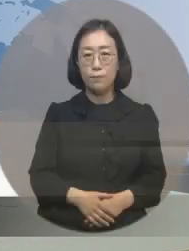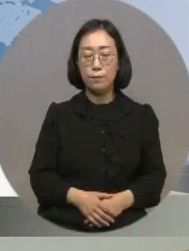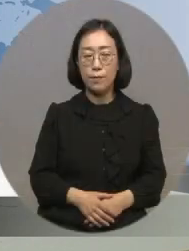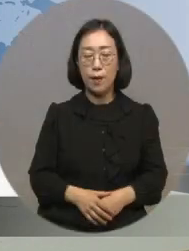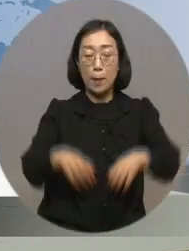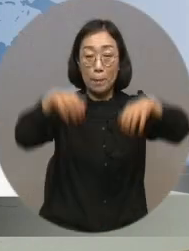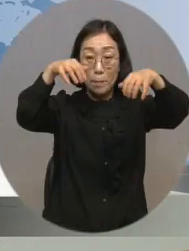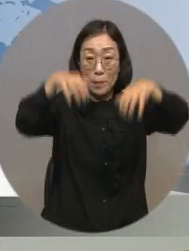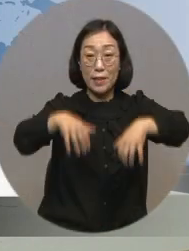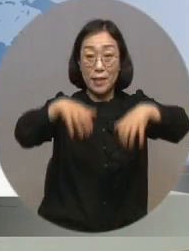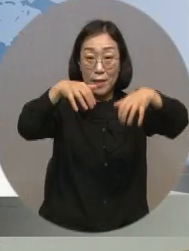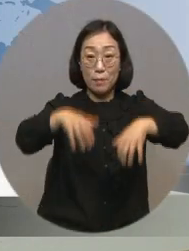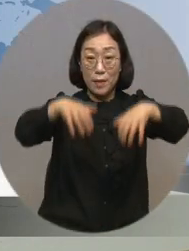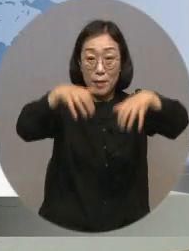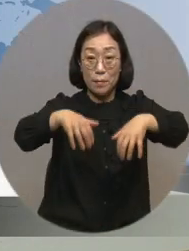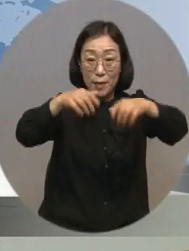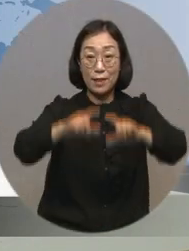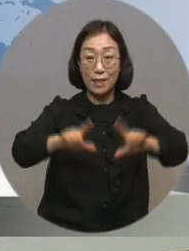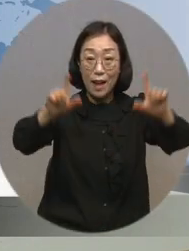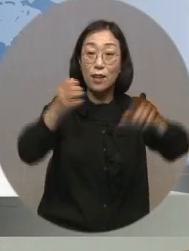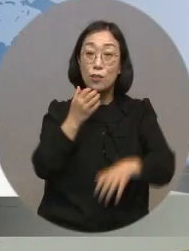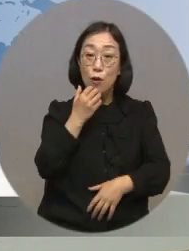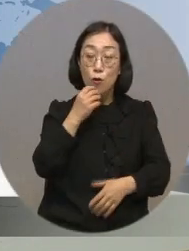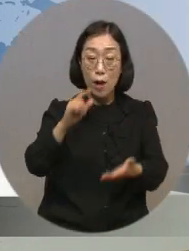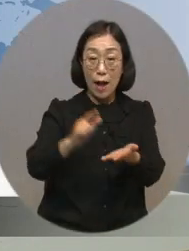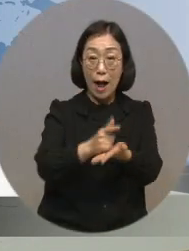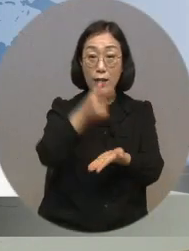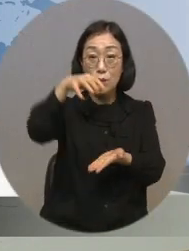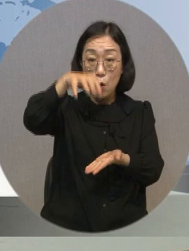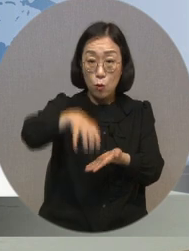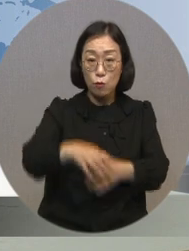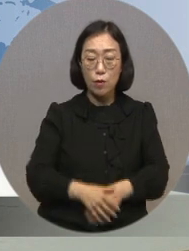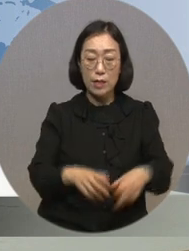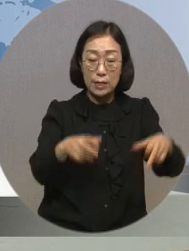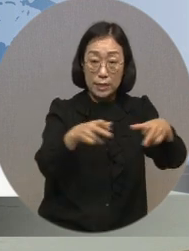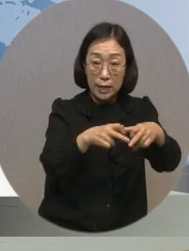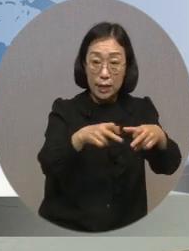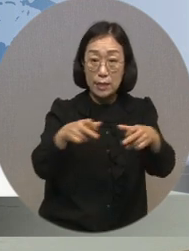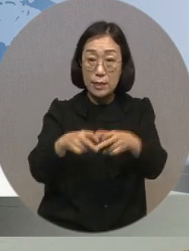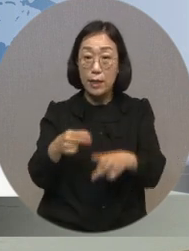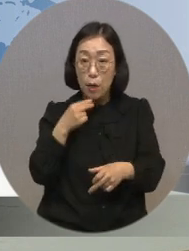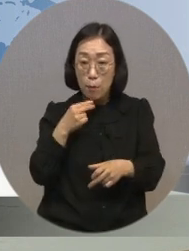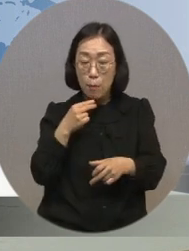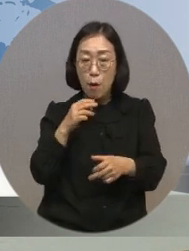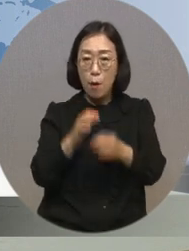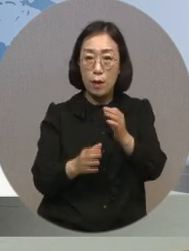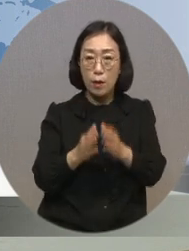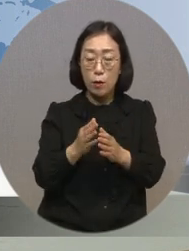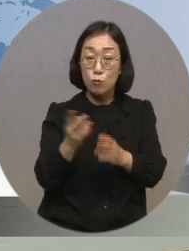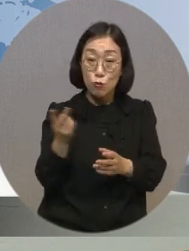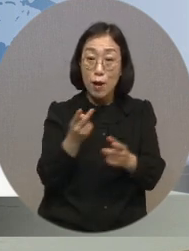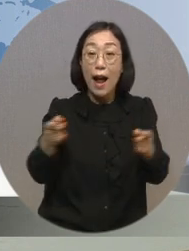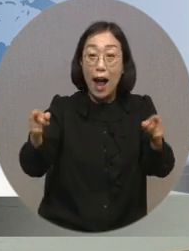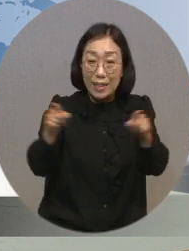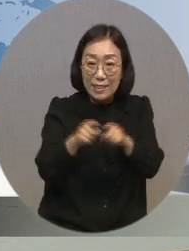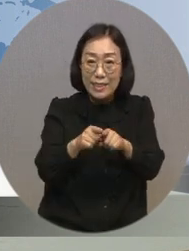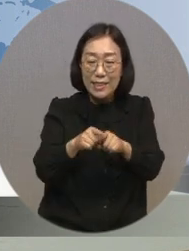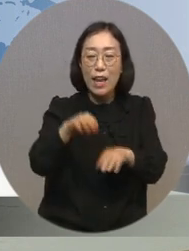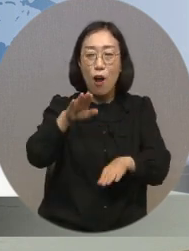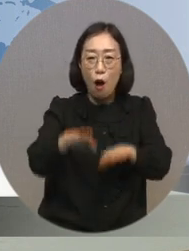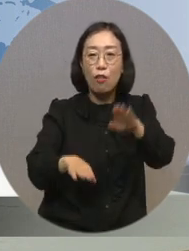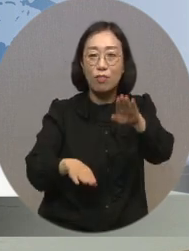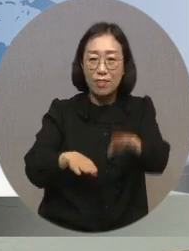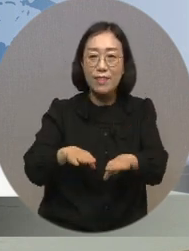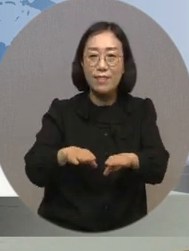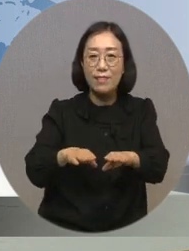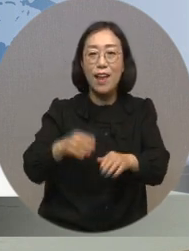촉촉한 봄비가 내리던 날, 서울 강서구에서는 장애인과 비장애인이 짝을 지어 함께 걷는 대회가